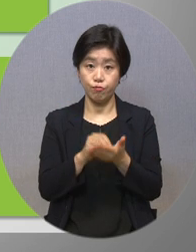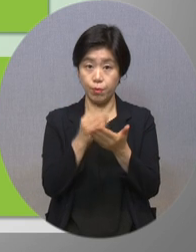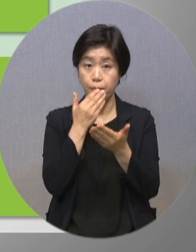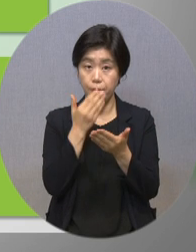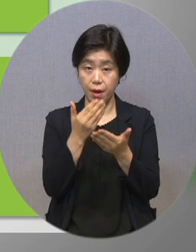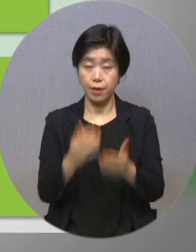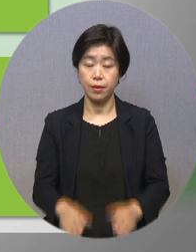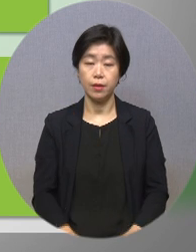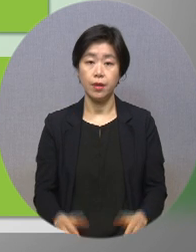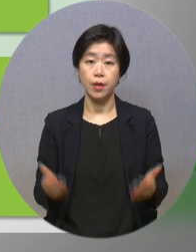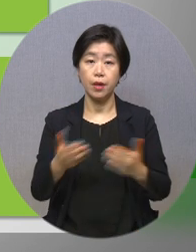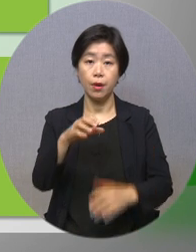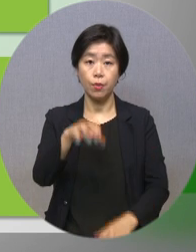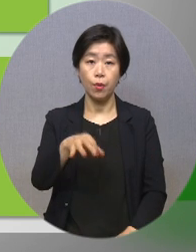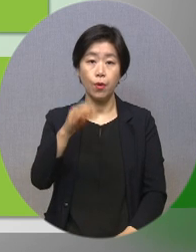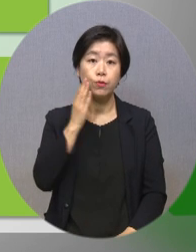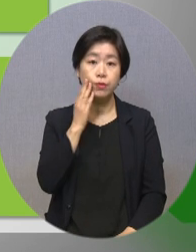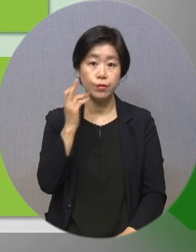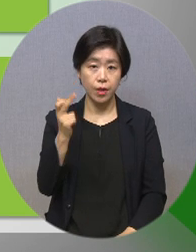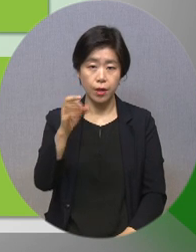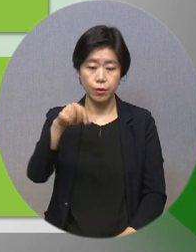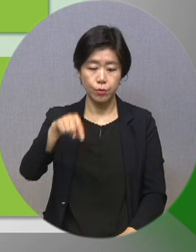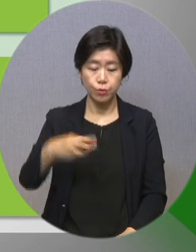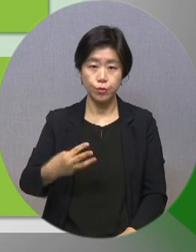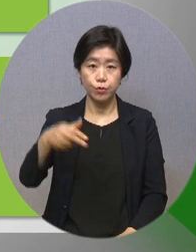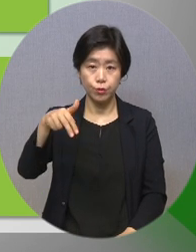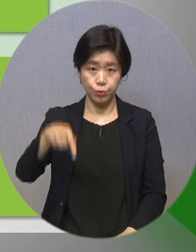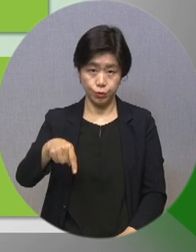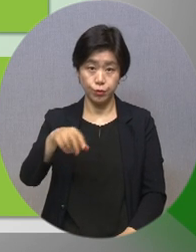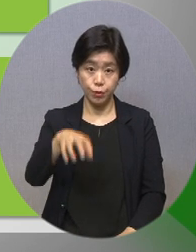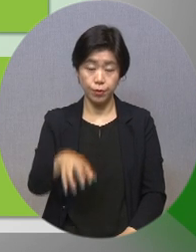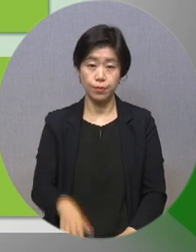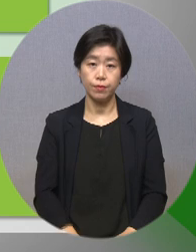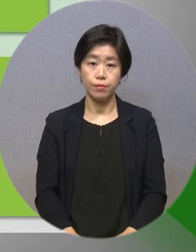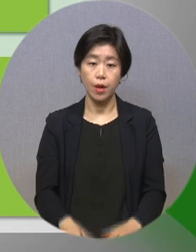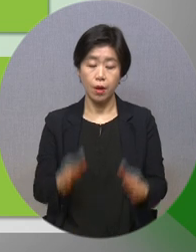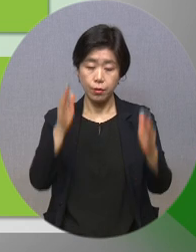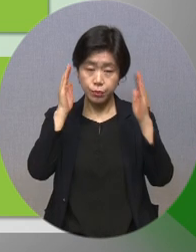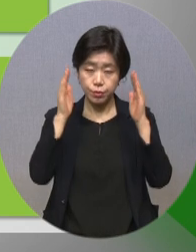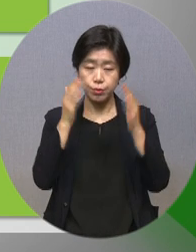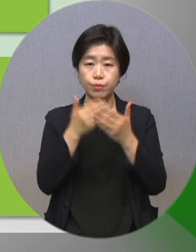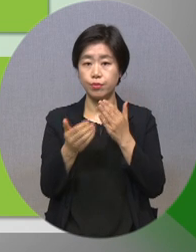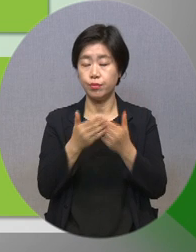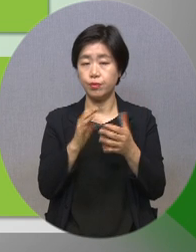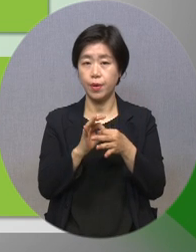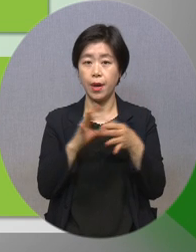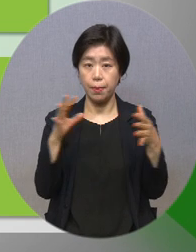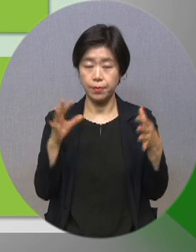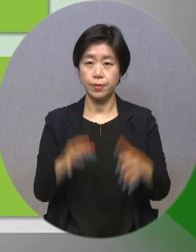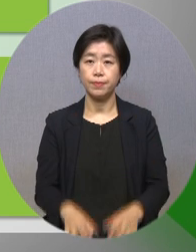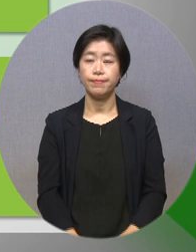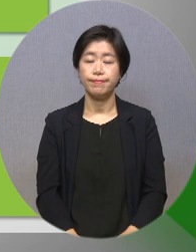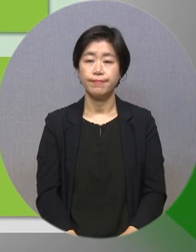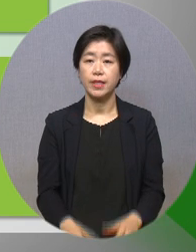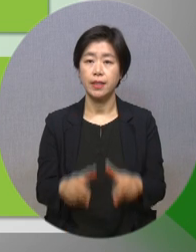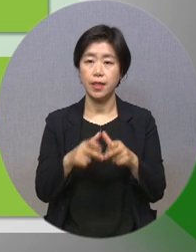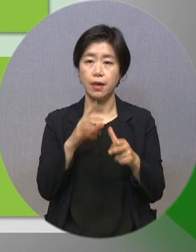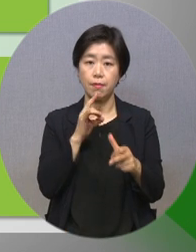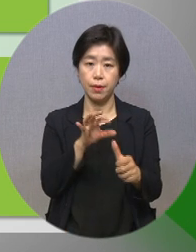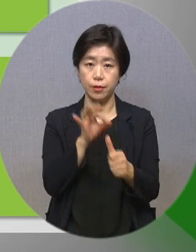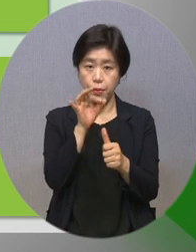근무지는 울산 울주군입니다. 경력과 학력은 무관하며 상용직을 채용합니다. 장애인만